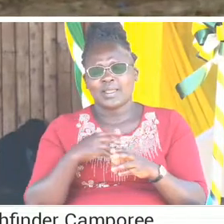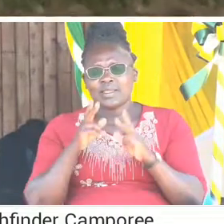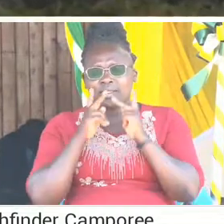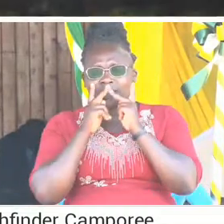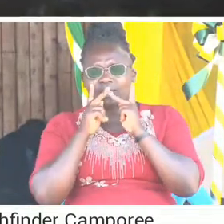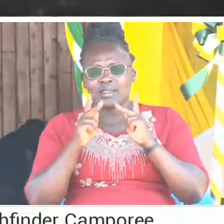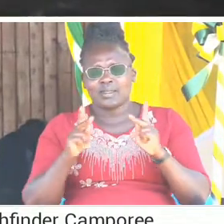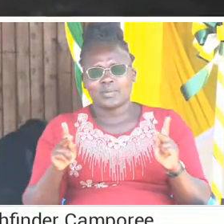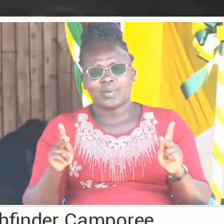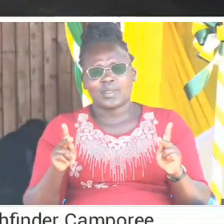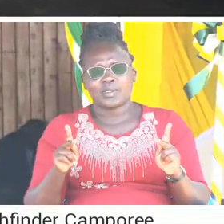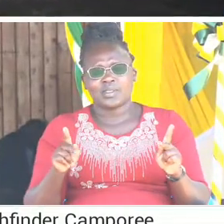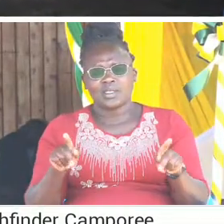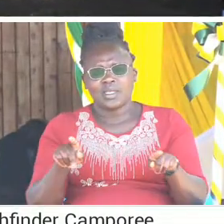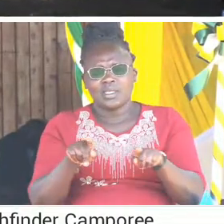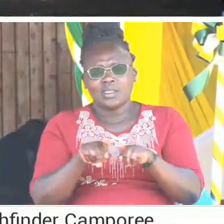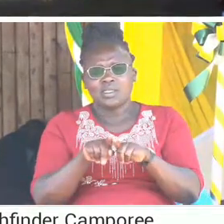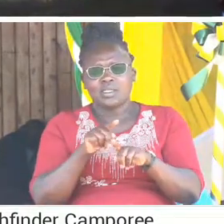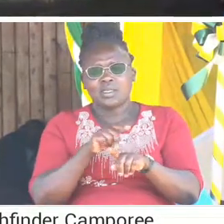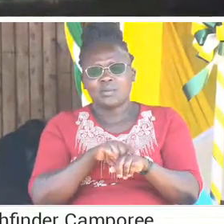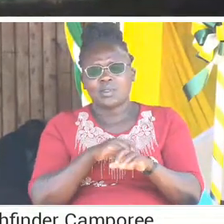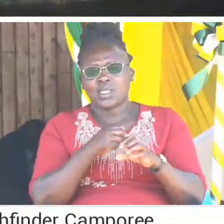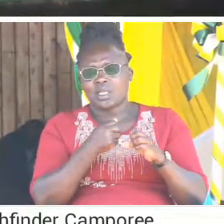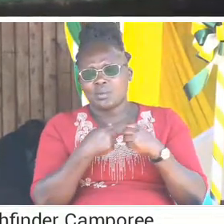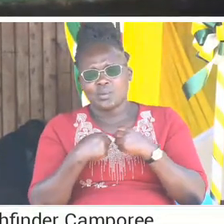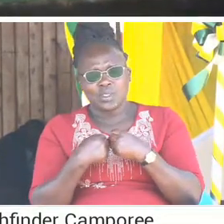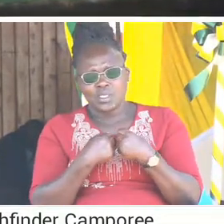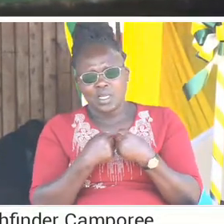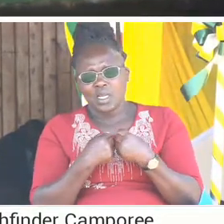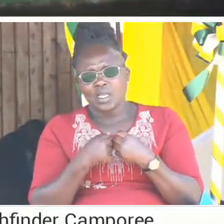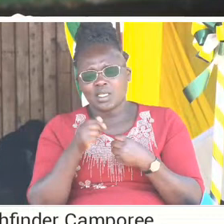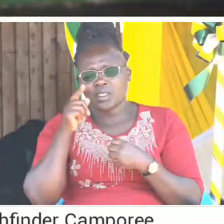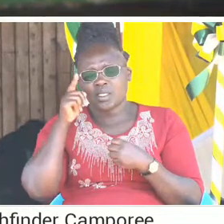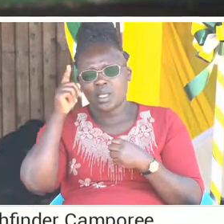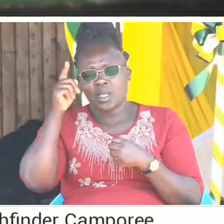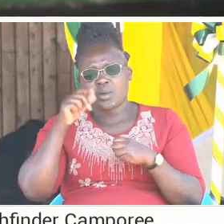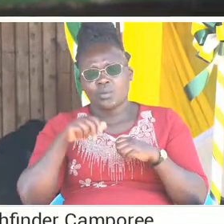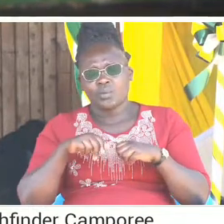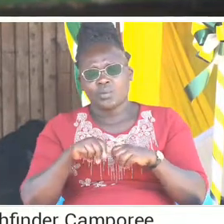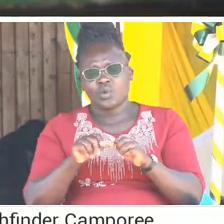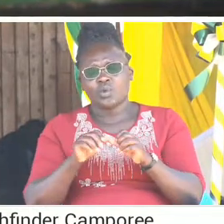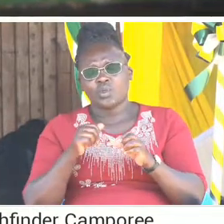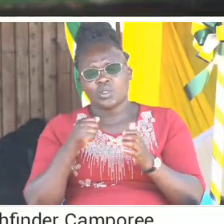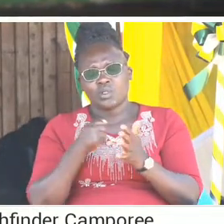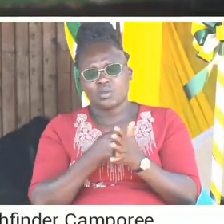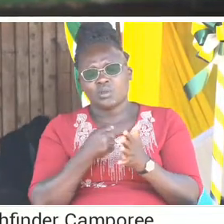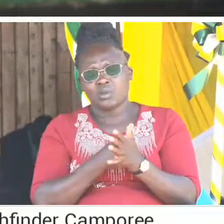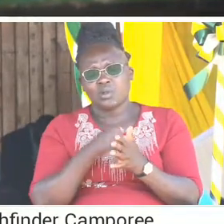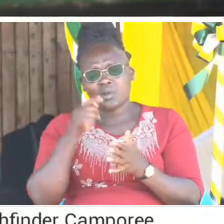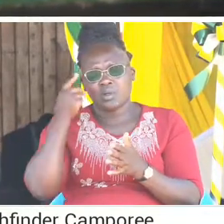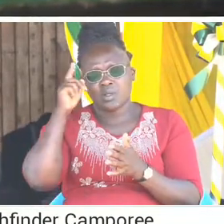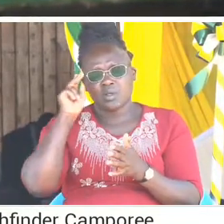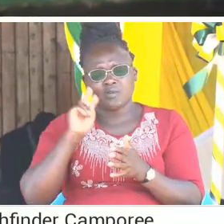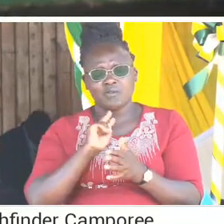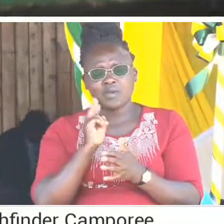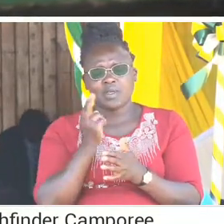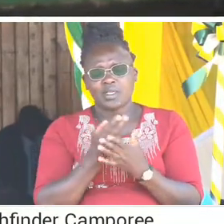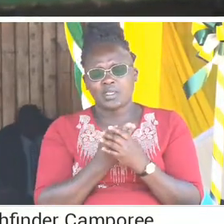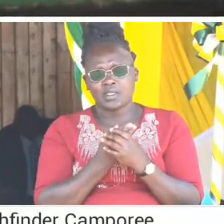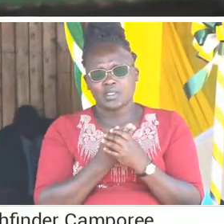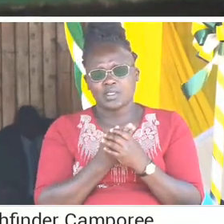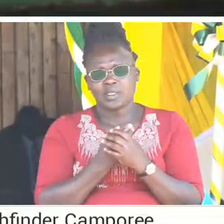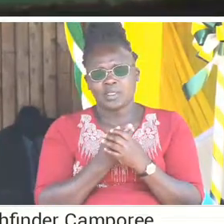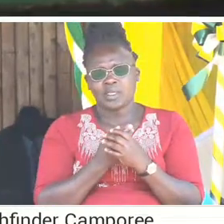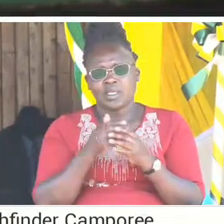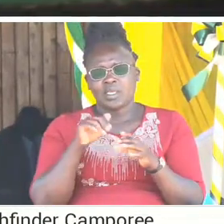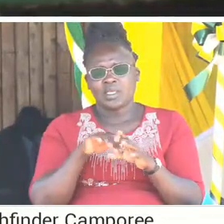magumu bado wewe ni mtetezi wetu. Na leo tukiwa kwenye ibada ya leo, ninatamani Bwana